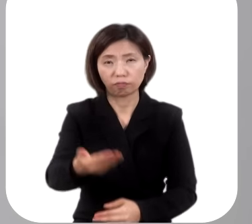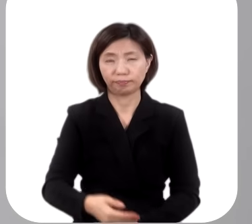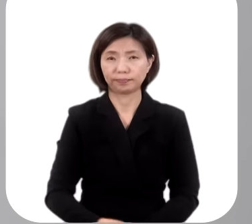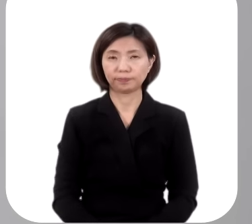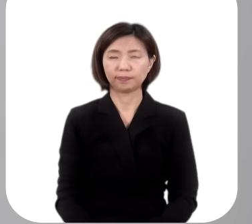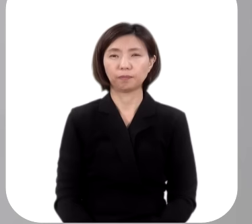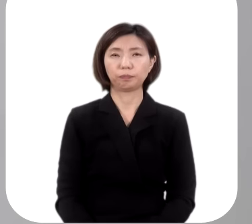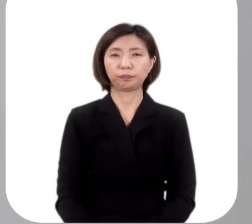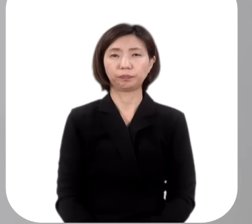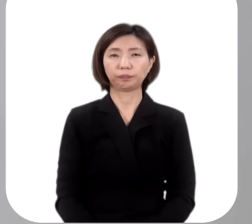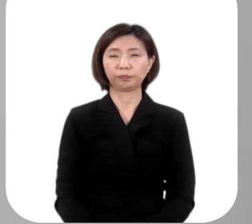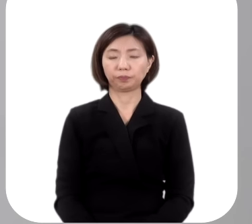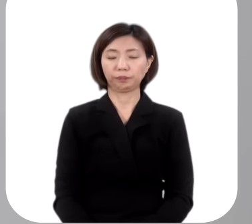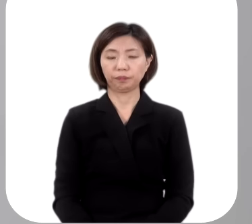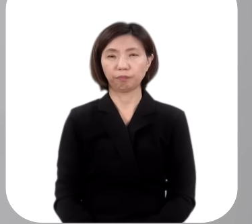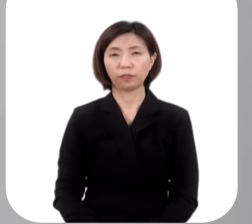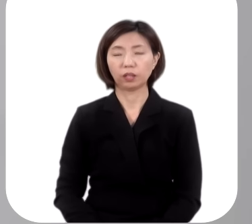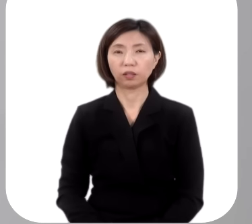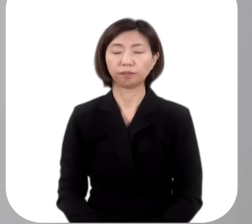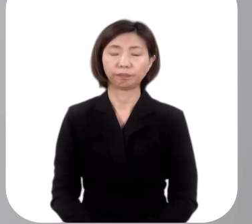되겠습니까? 이렇게 이제 부처님께 물었어.